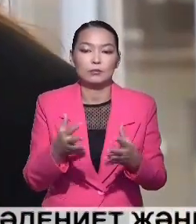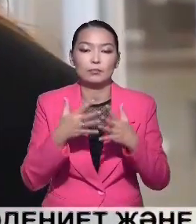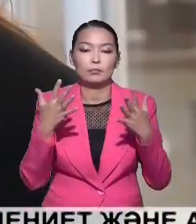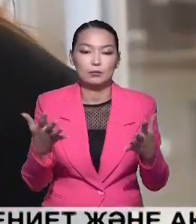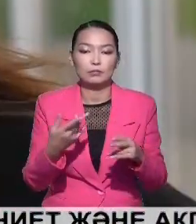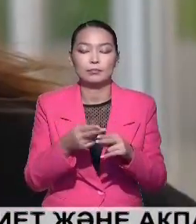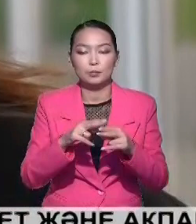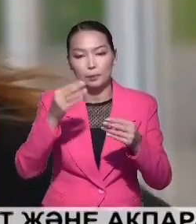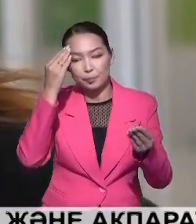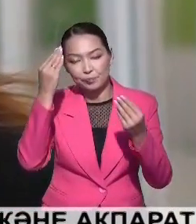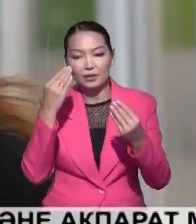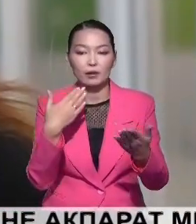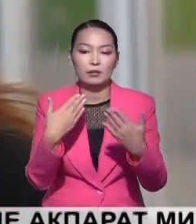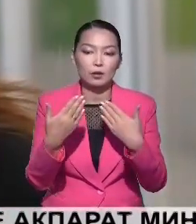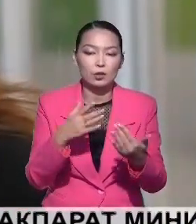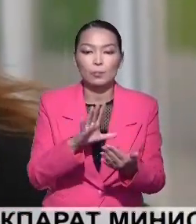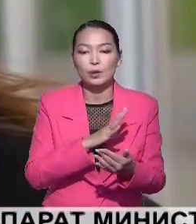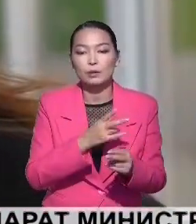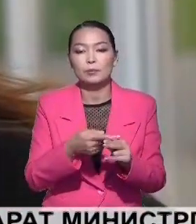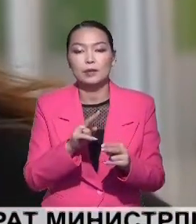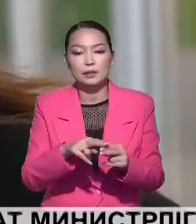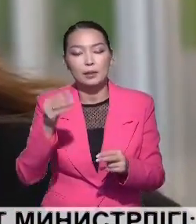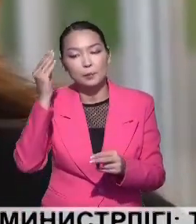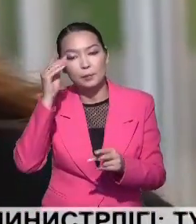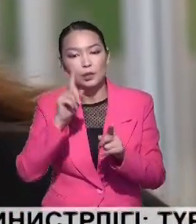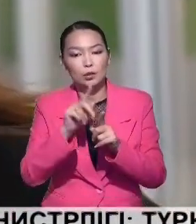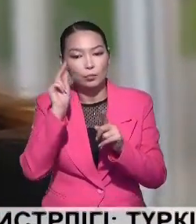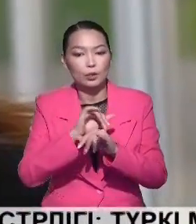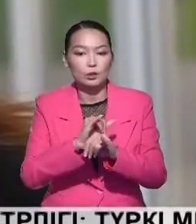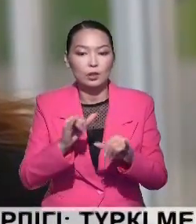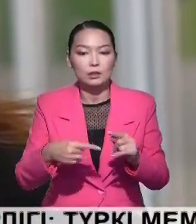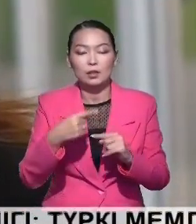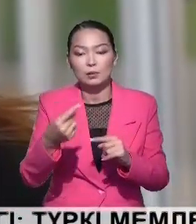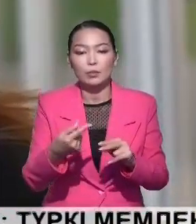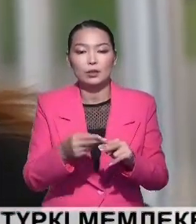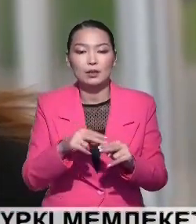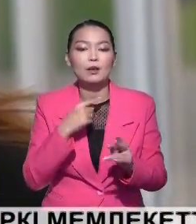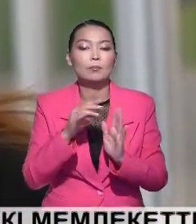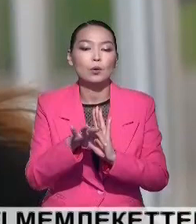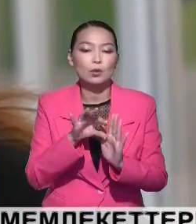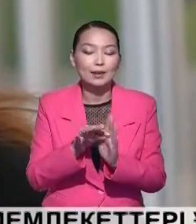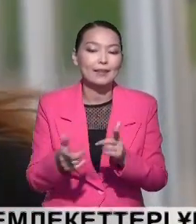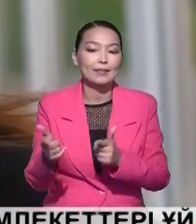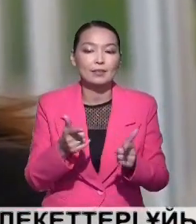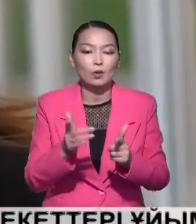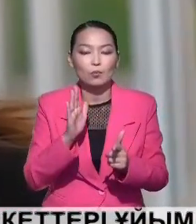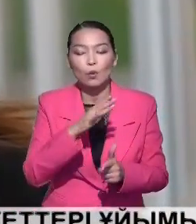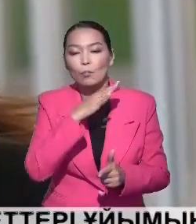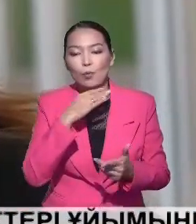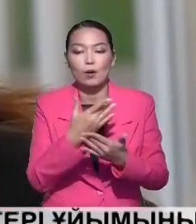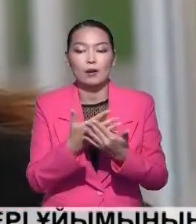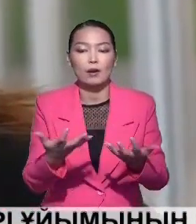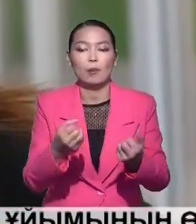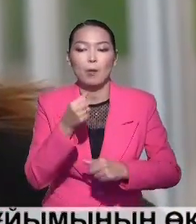пікірталас болған болатын. Бүгінгі жиын бойынша біз білмегенімізді білдік. Алдағы жиынға референдумға дайын болып баратындай көп нәрсе алдық,